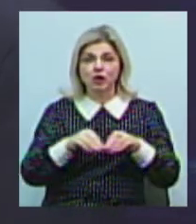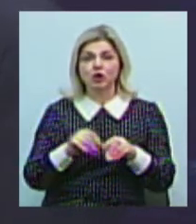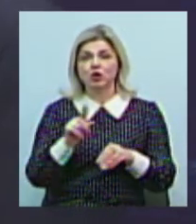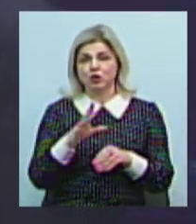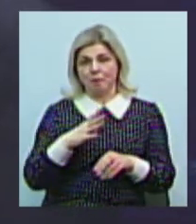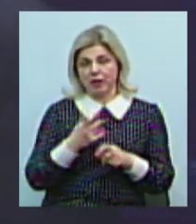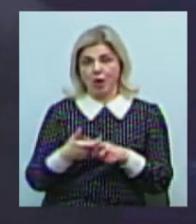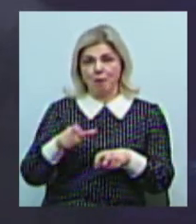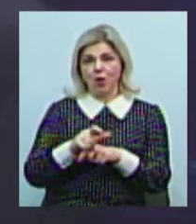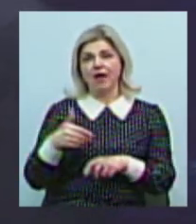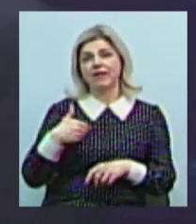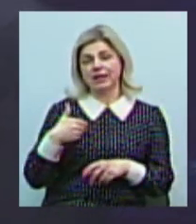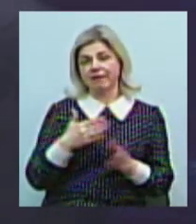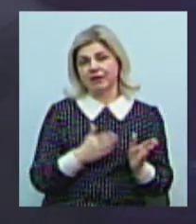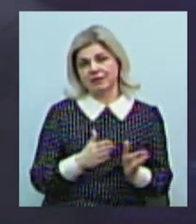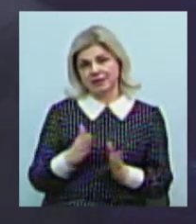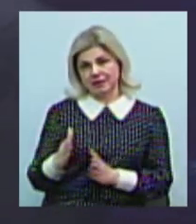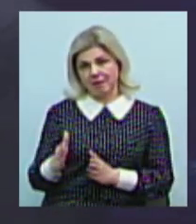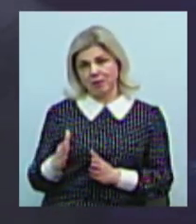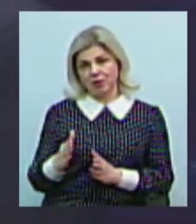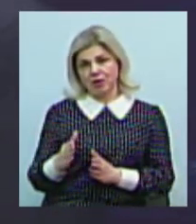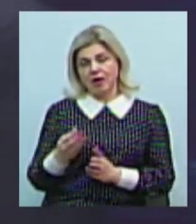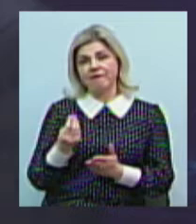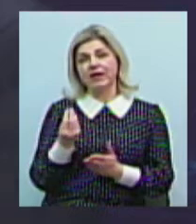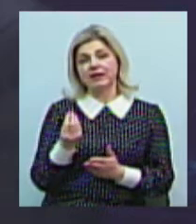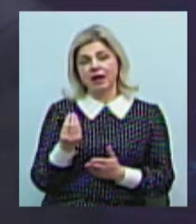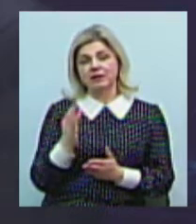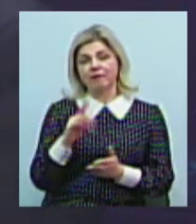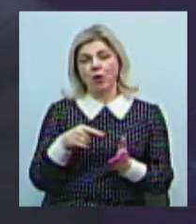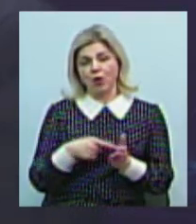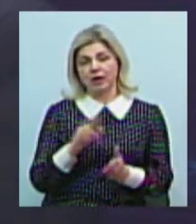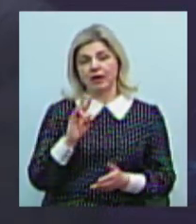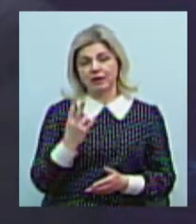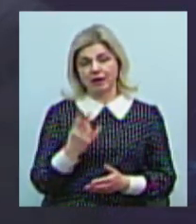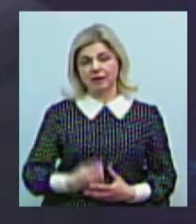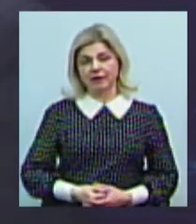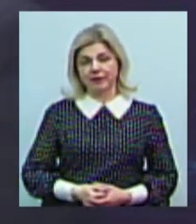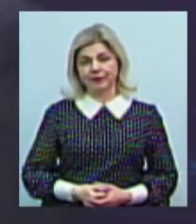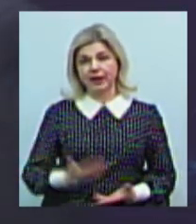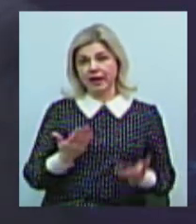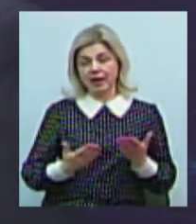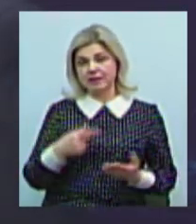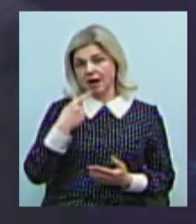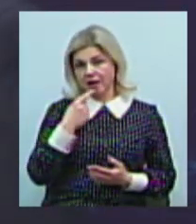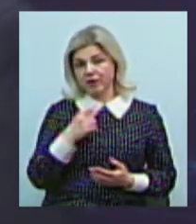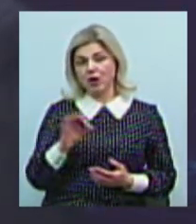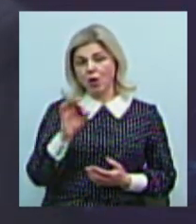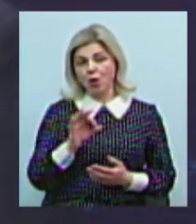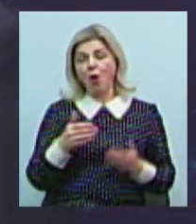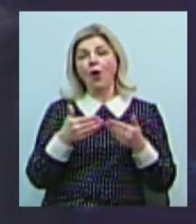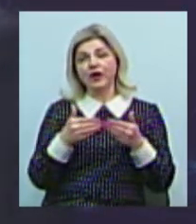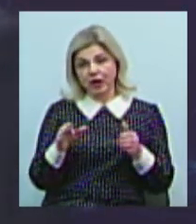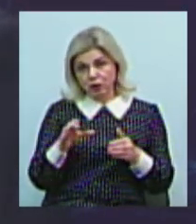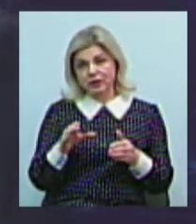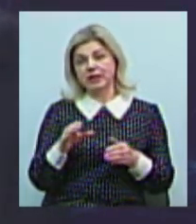более эффективную систему финансового менеджмента в городе Николаеве. Если говорить, конечно, об открытости, да, есть над